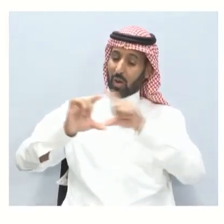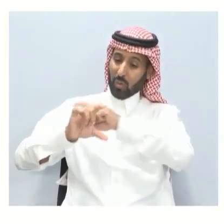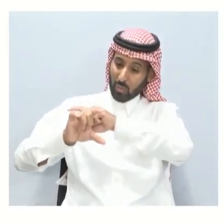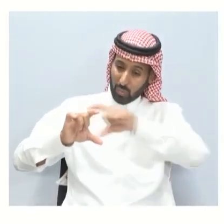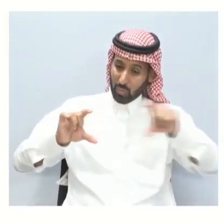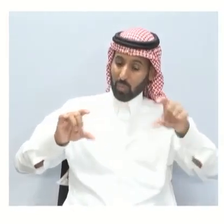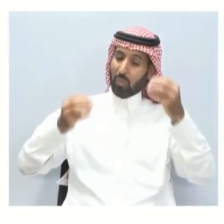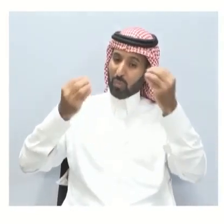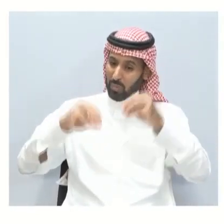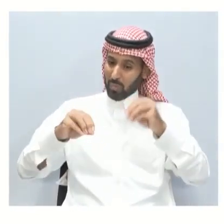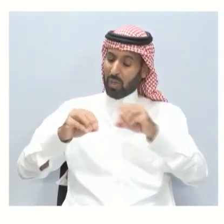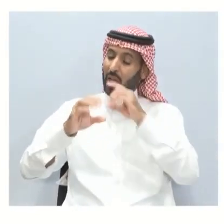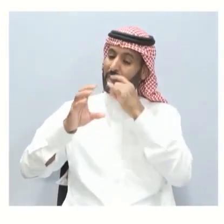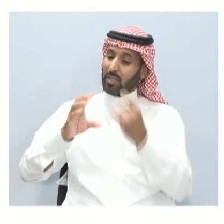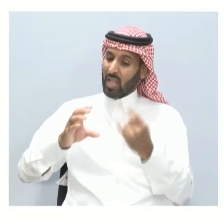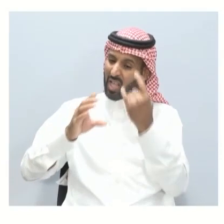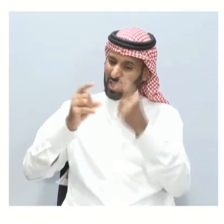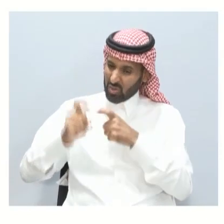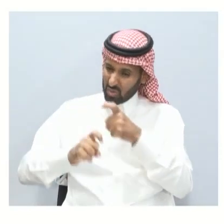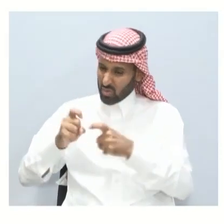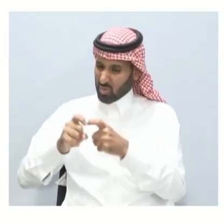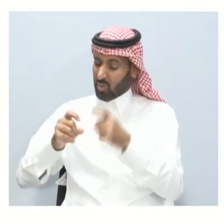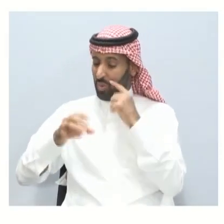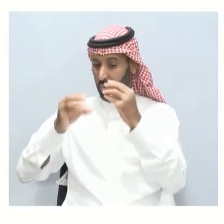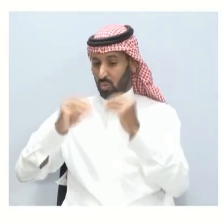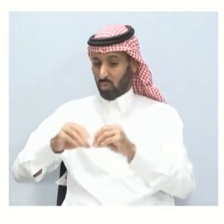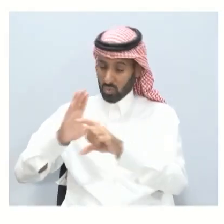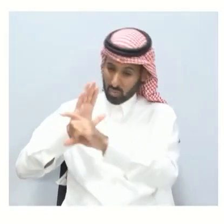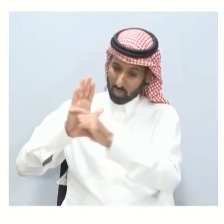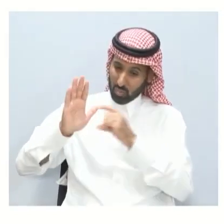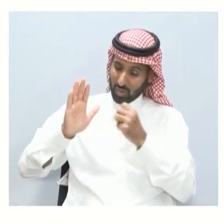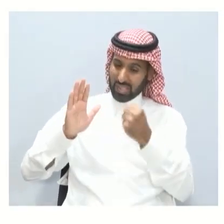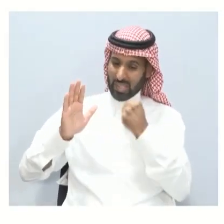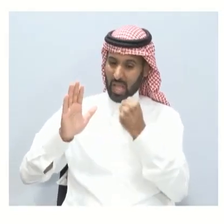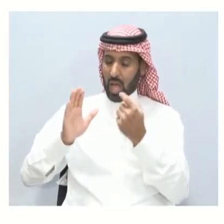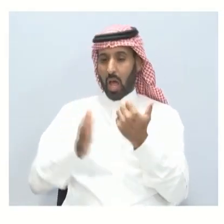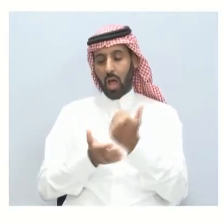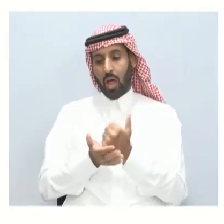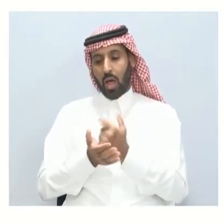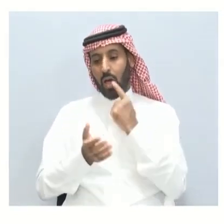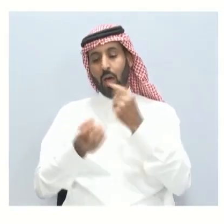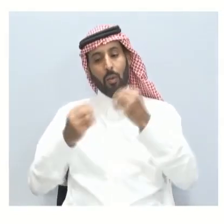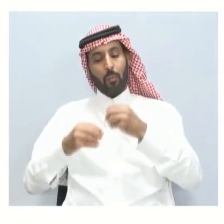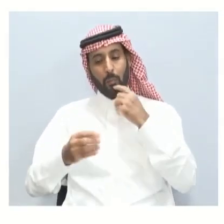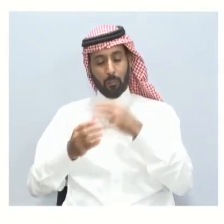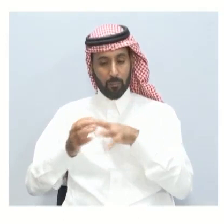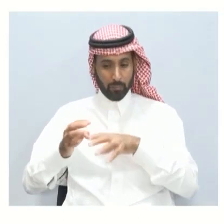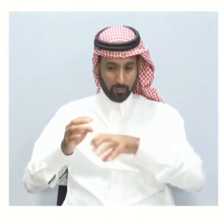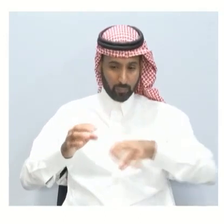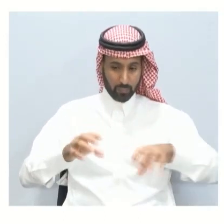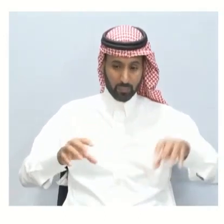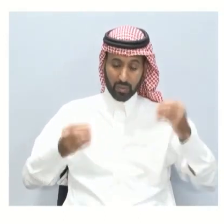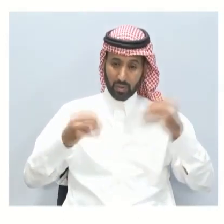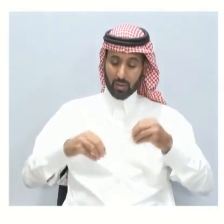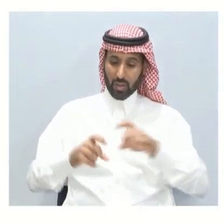4 اس 5 اس كلما نزلت الى الاسفل ستزداد المستويات الطاقه الرئيسيه يزداد عند مستوى الفرعيه كذلك التي